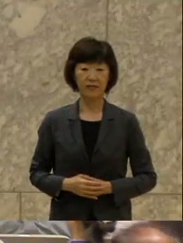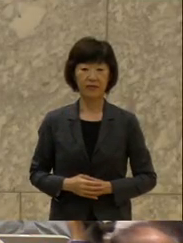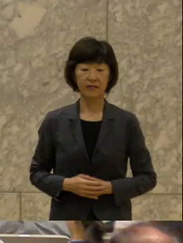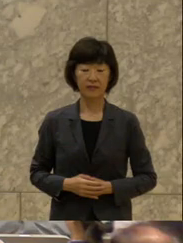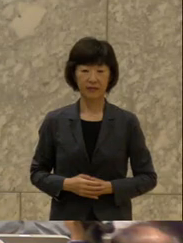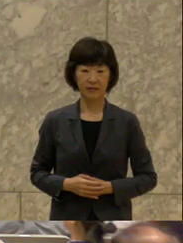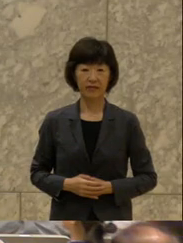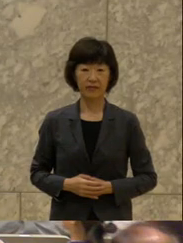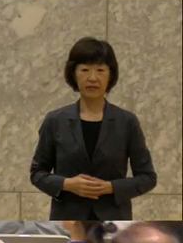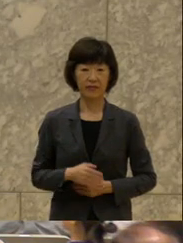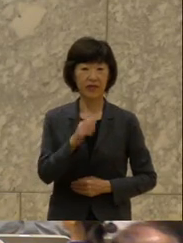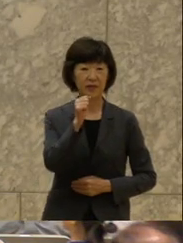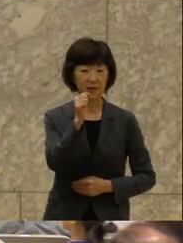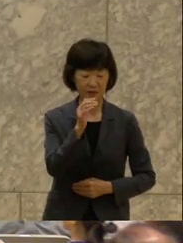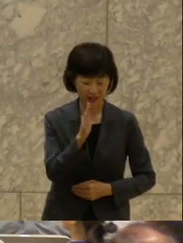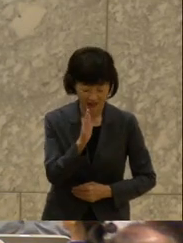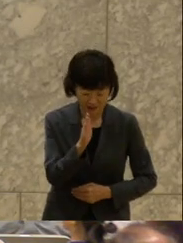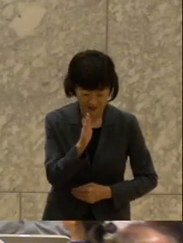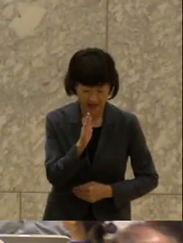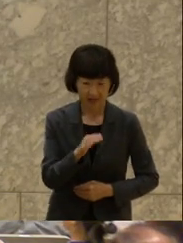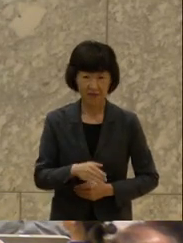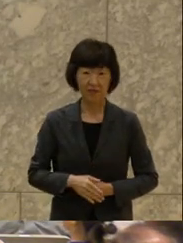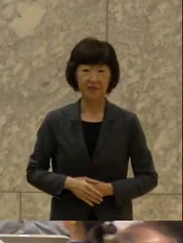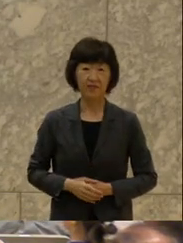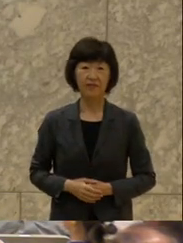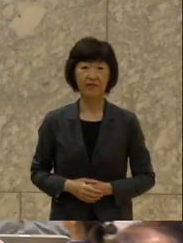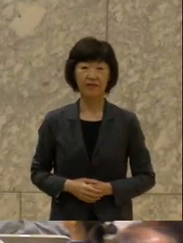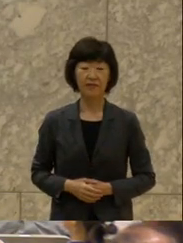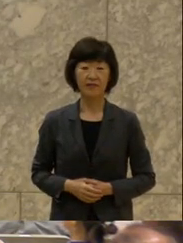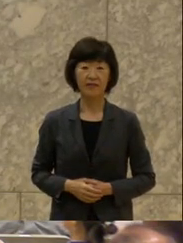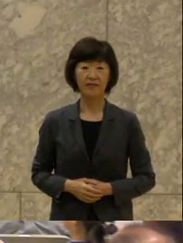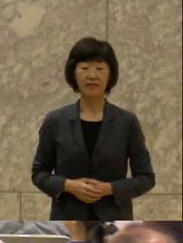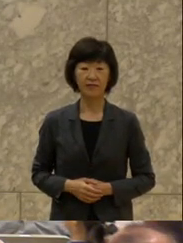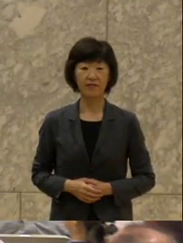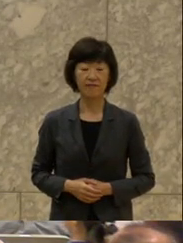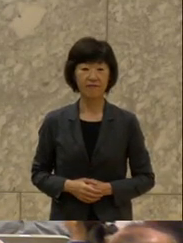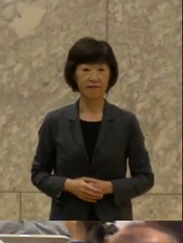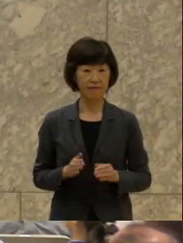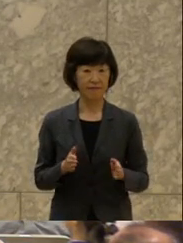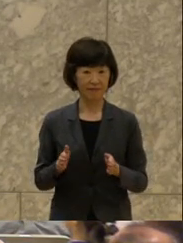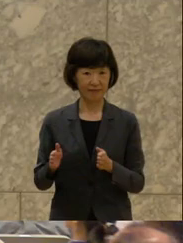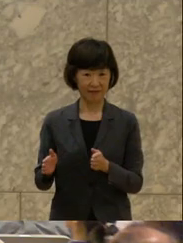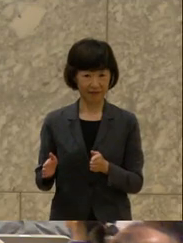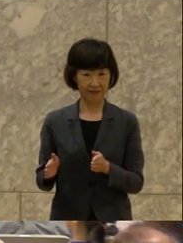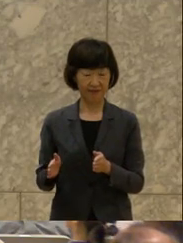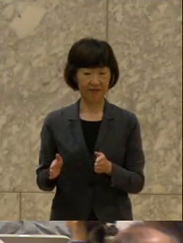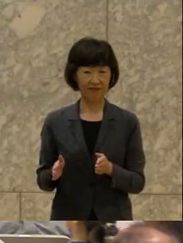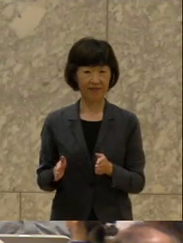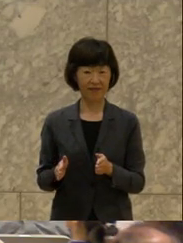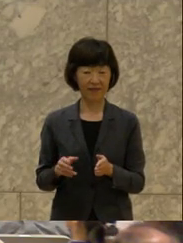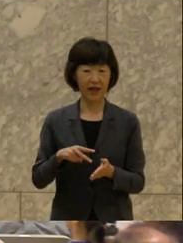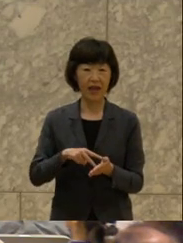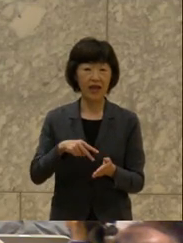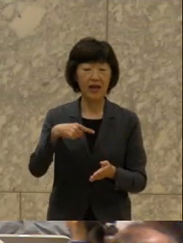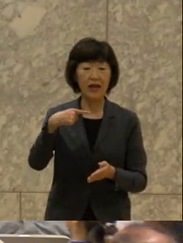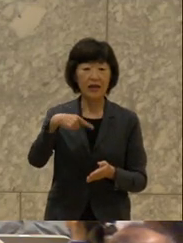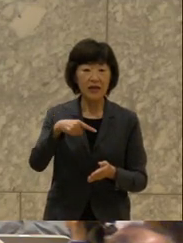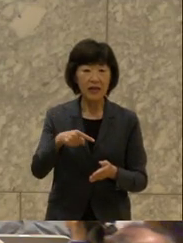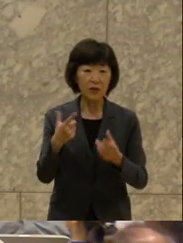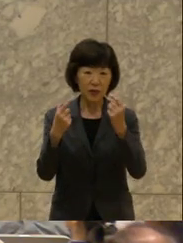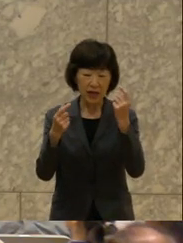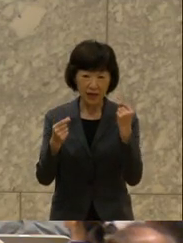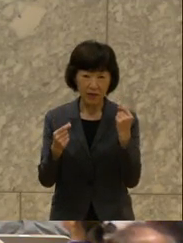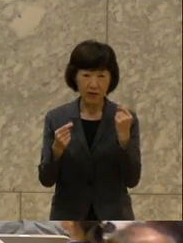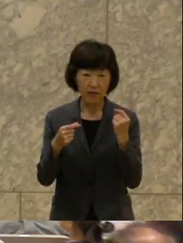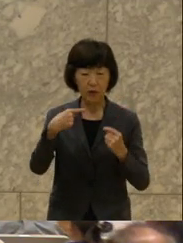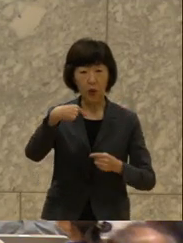第3部もどうぞよろしくお願いいたしますさあそしてここからは立教大学スポーツウェルネス学部